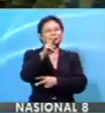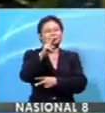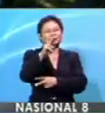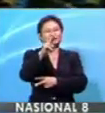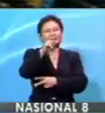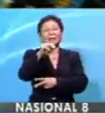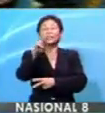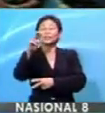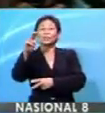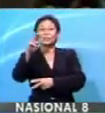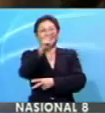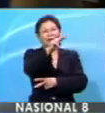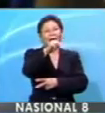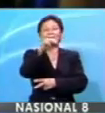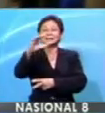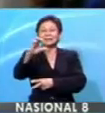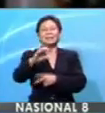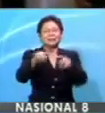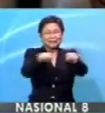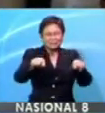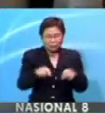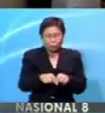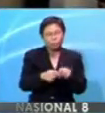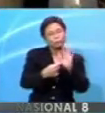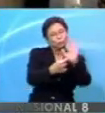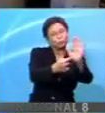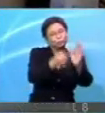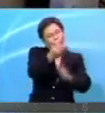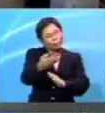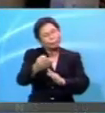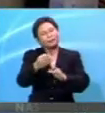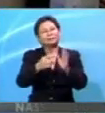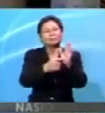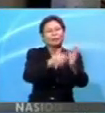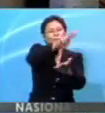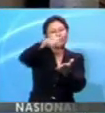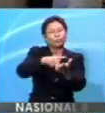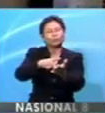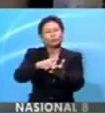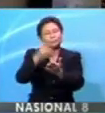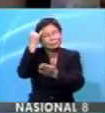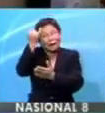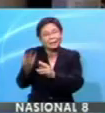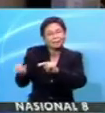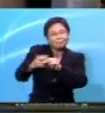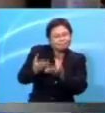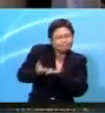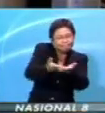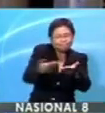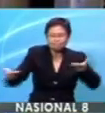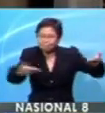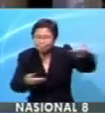dijadikan dewan untuk mempersembahkan sesuatu produk kreatif Selain sebagai pusat percambahan idea sesama